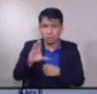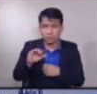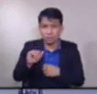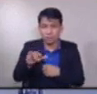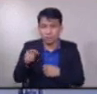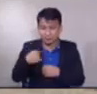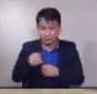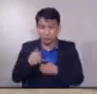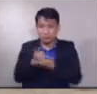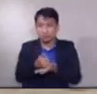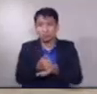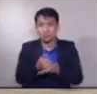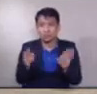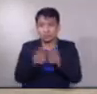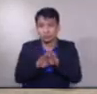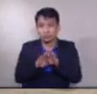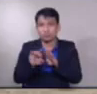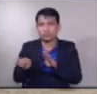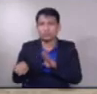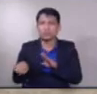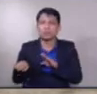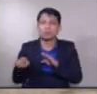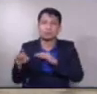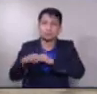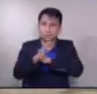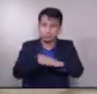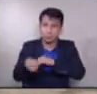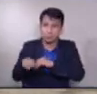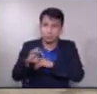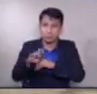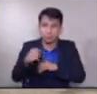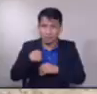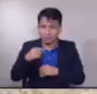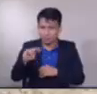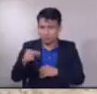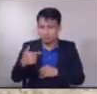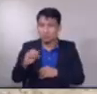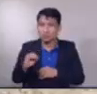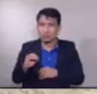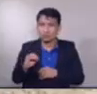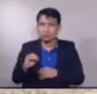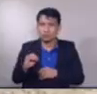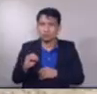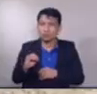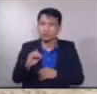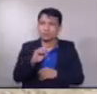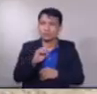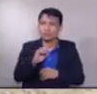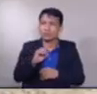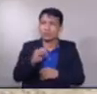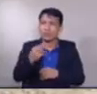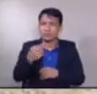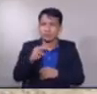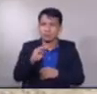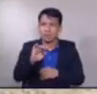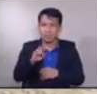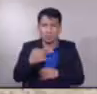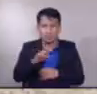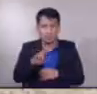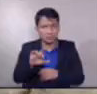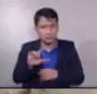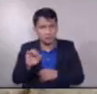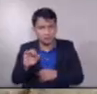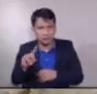closure ng Boracay. Tumulong kayo doon? Tumulong kami, yung aming NGO with the Royal Maharlika Tribes of Nation, kasama ang